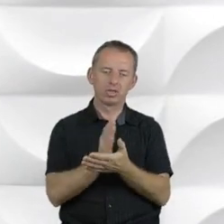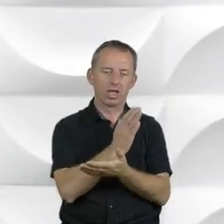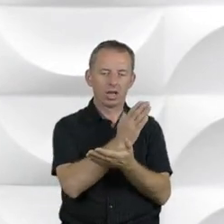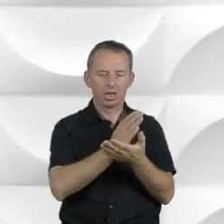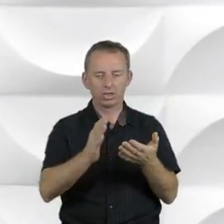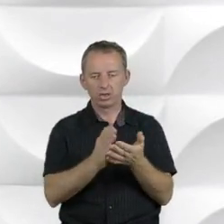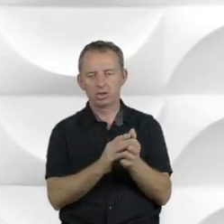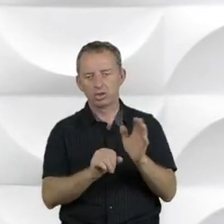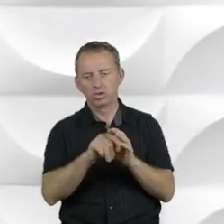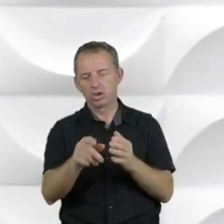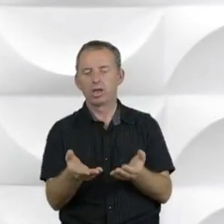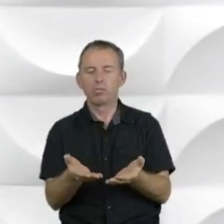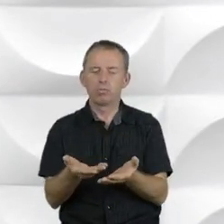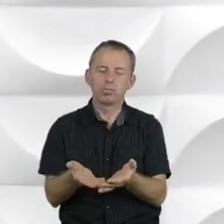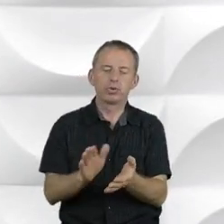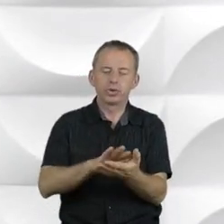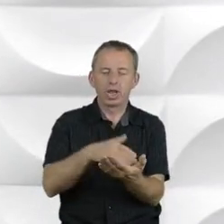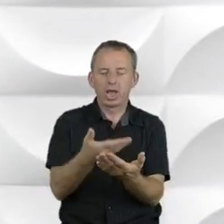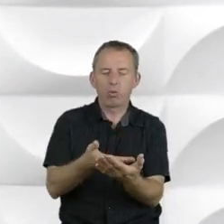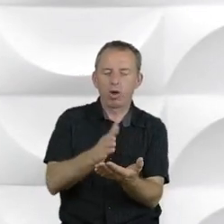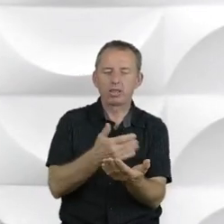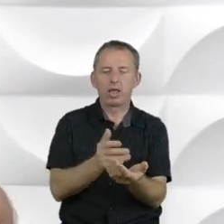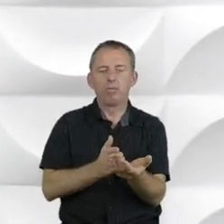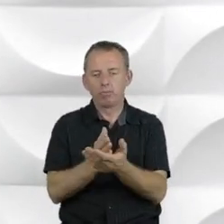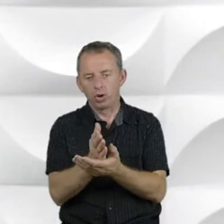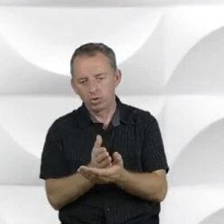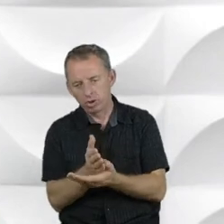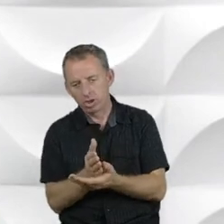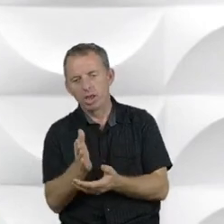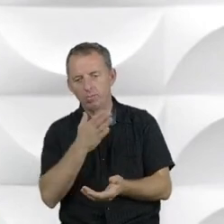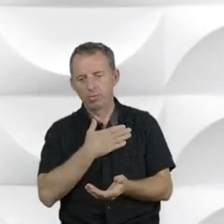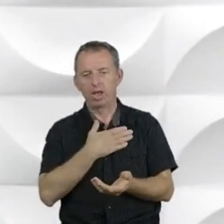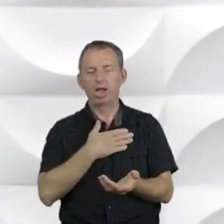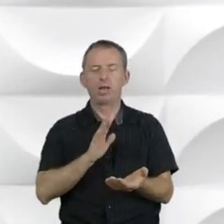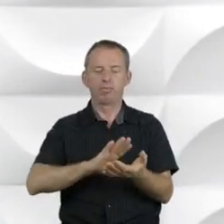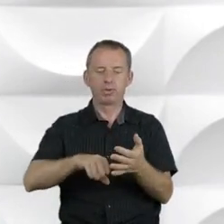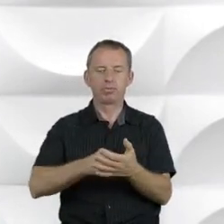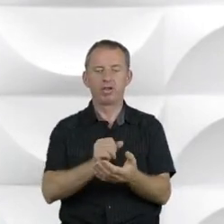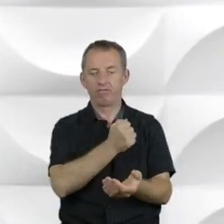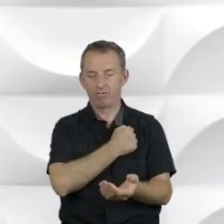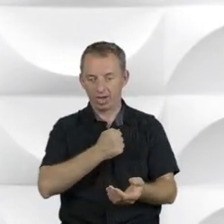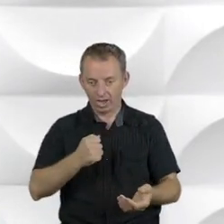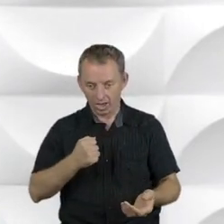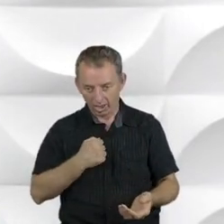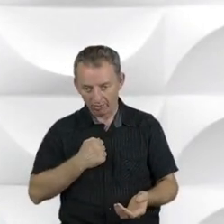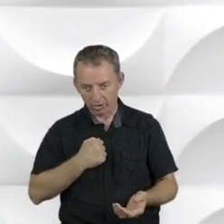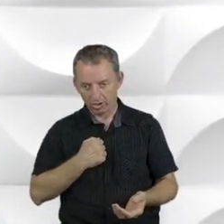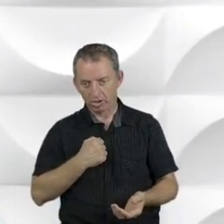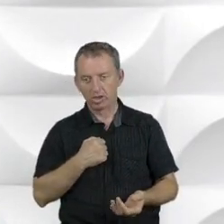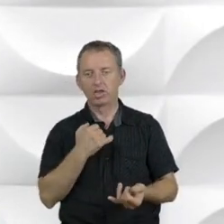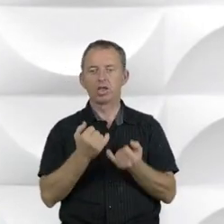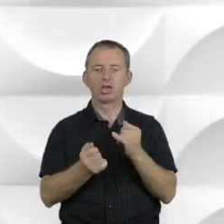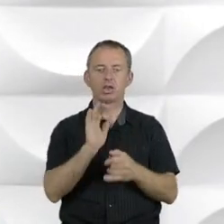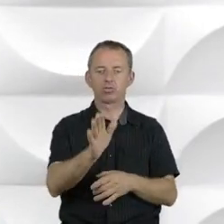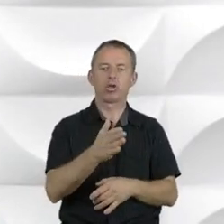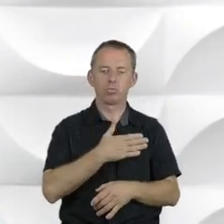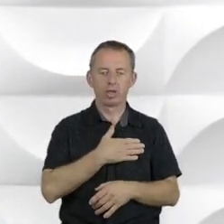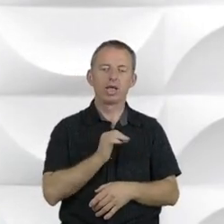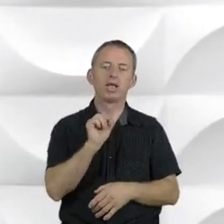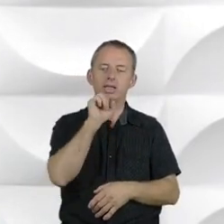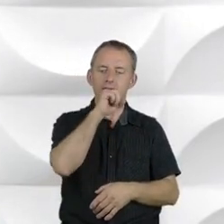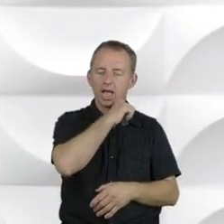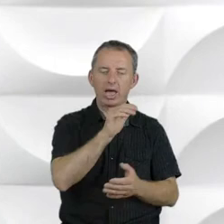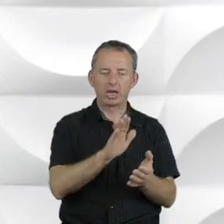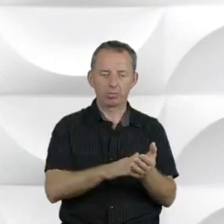jakim przekładem się posługujecie, jeżeli ktoś ma Biblię Warszawską, jeżeli ktoś ma stary